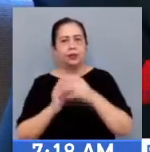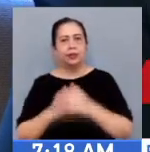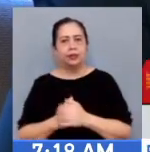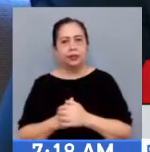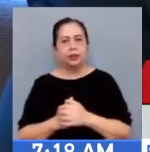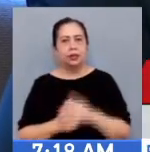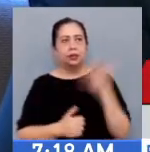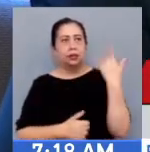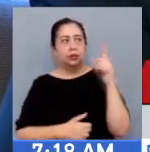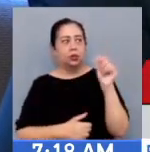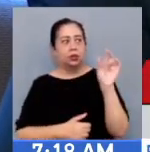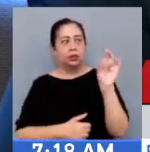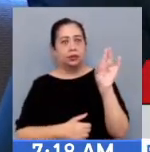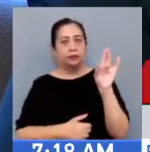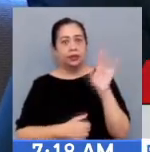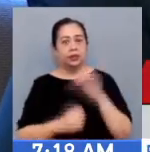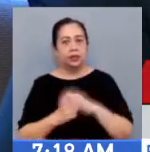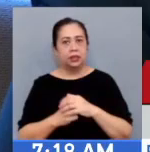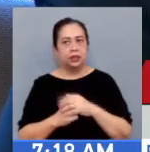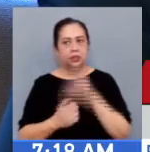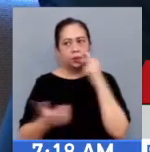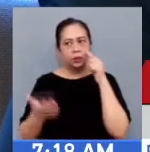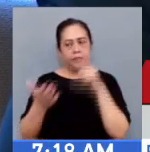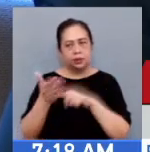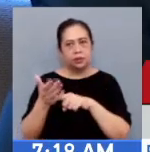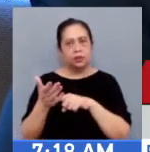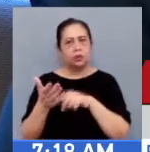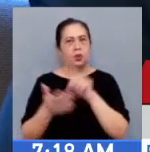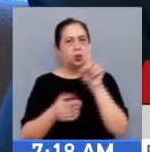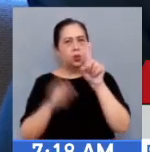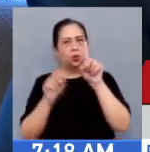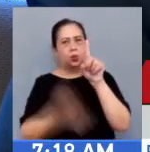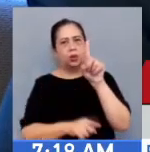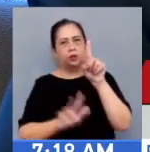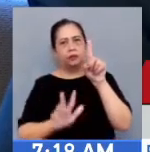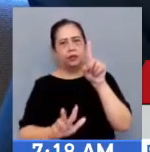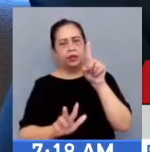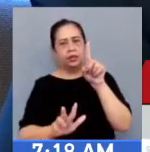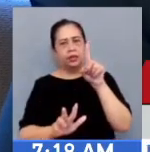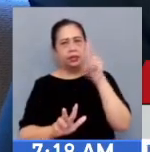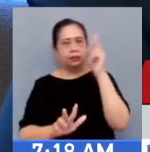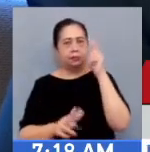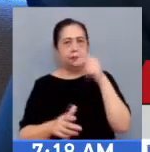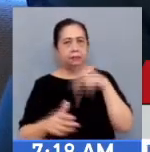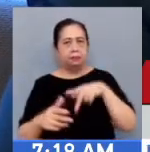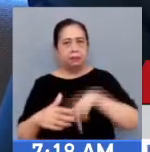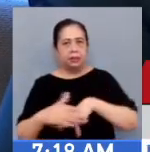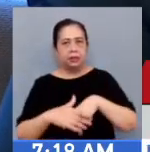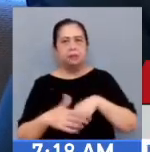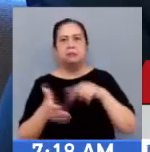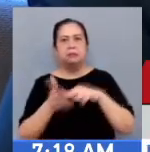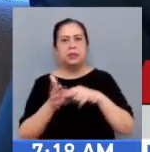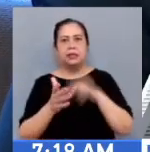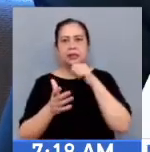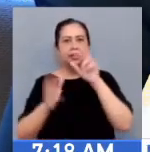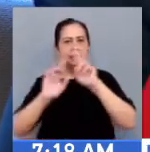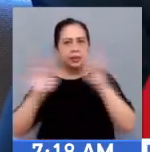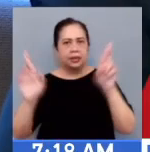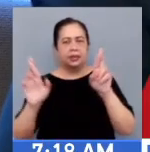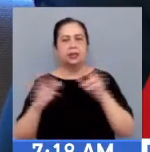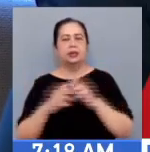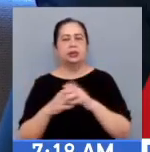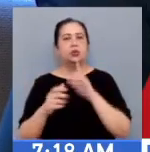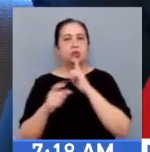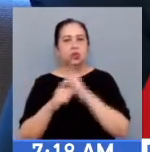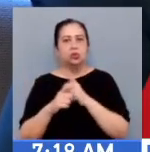2017, nakita namin na 1 out of 3 pregnancies are unplanned. So malaki talaga yung bilang.